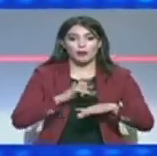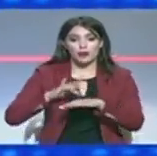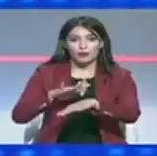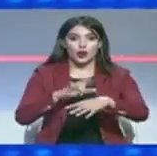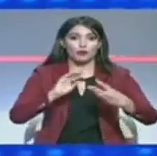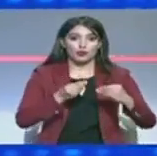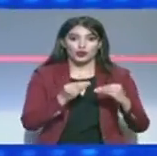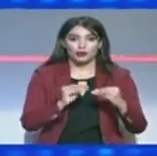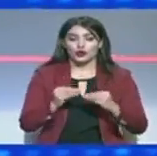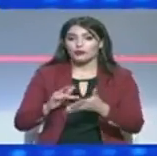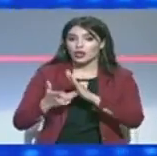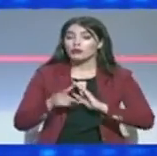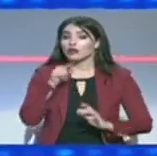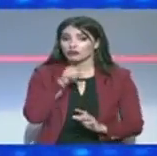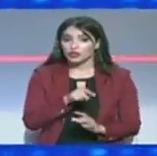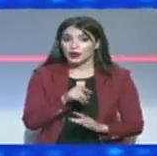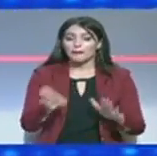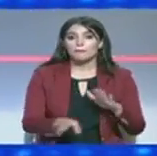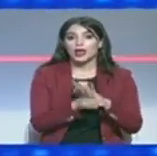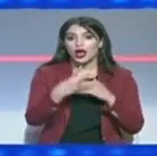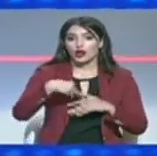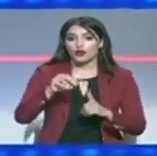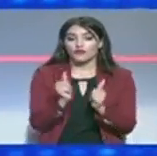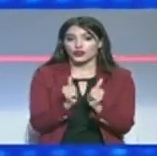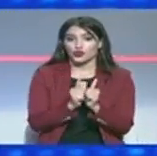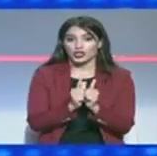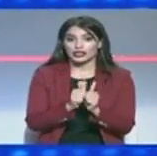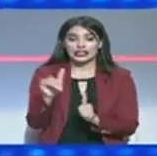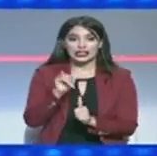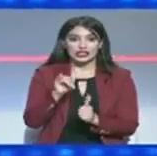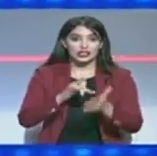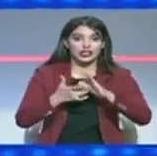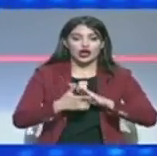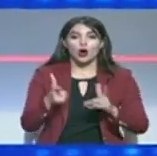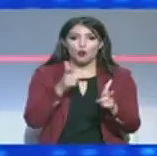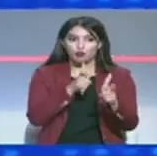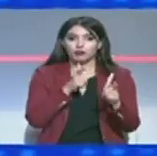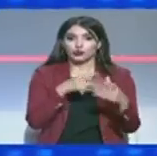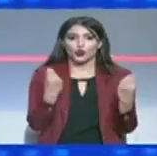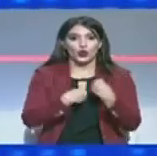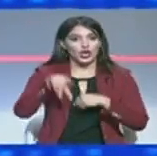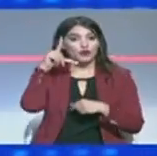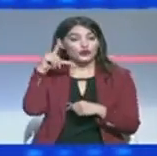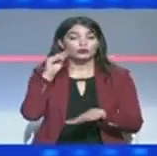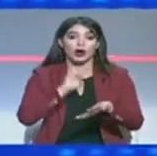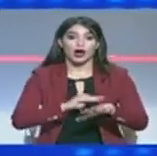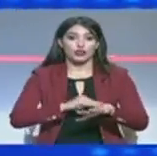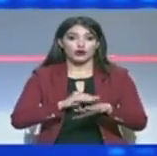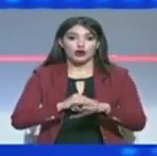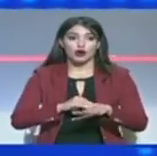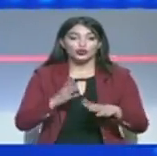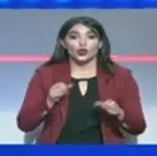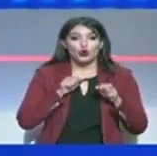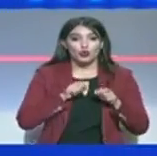المتواصلة للحظر الأممي المفروض منذ 2011 على إرسال الأسلحة في ليبيا، محذرة من خروج